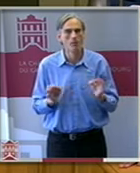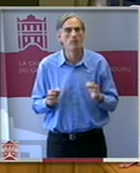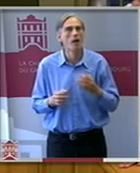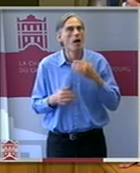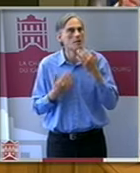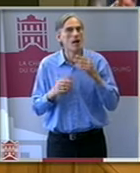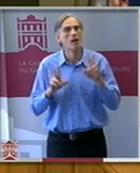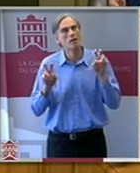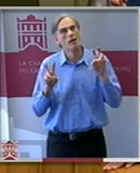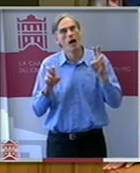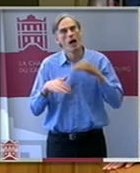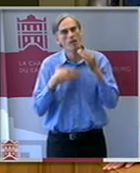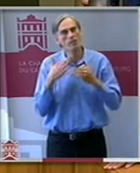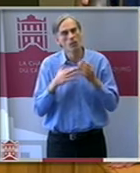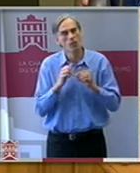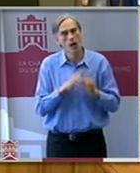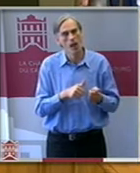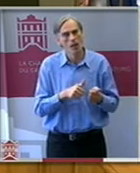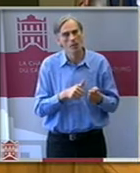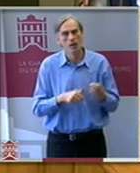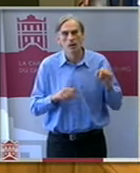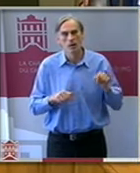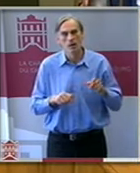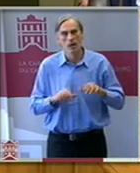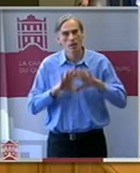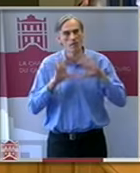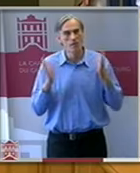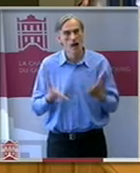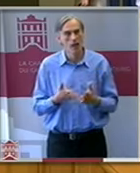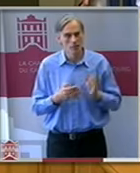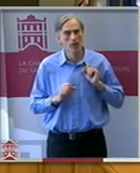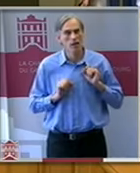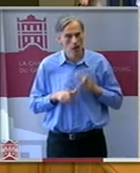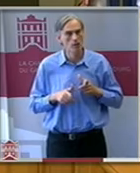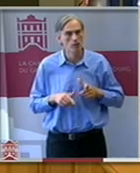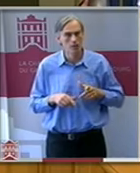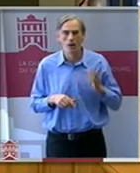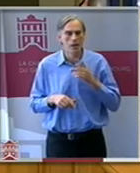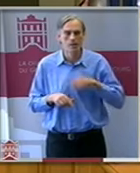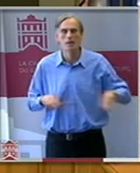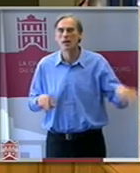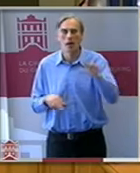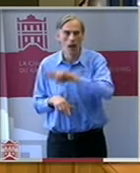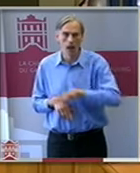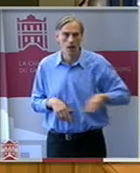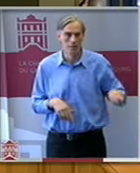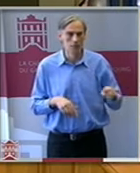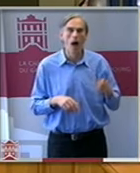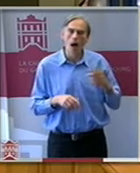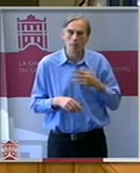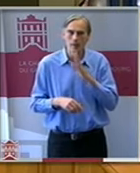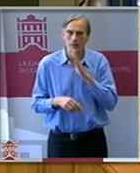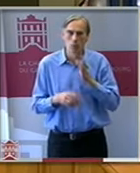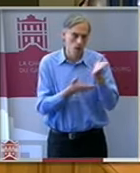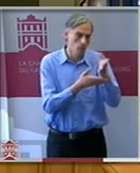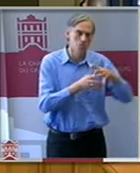Welt, die sind zwar nicht gleichmäßig über den Globus verdeelt, aber sie geben durchgehen für die über 7 Milliarden Menschen, die